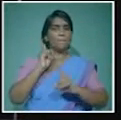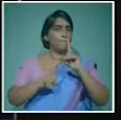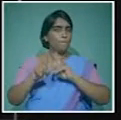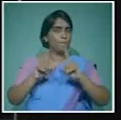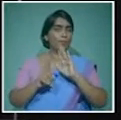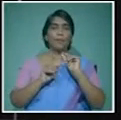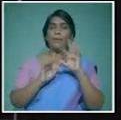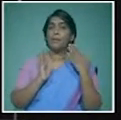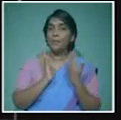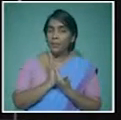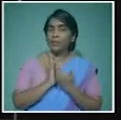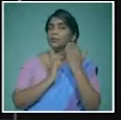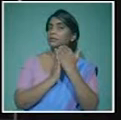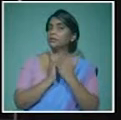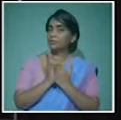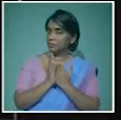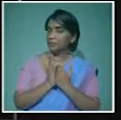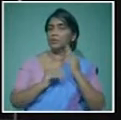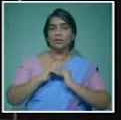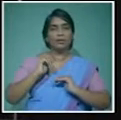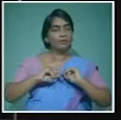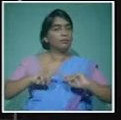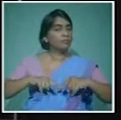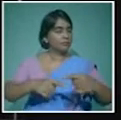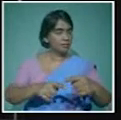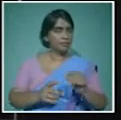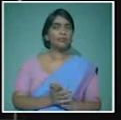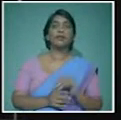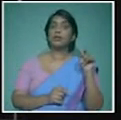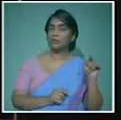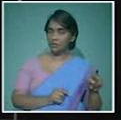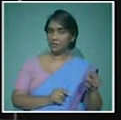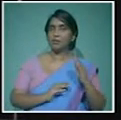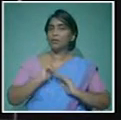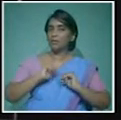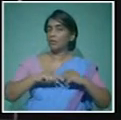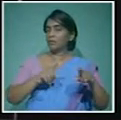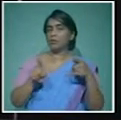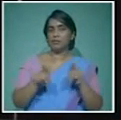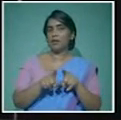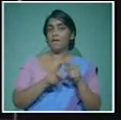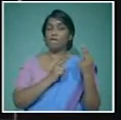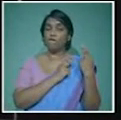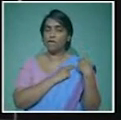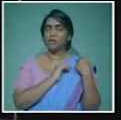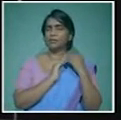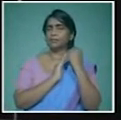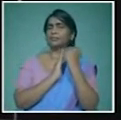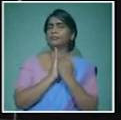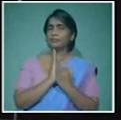වූ ප්‍රතිපත්තිමය තීරණ ක්‍රියාත්මක කිරීමට මේ යාන්ත්‍රණය හරහා වගකීම පහළට